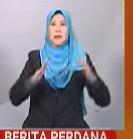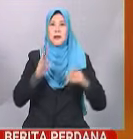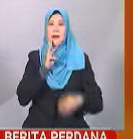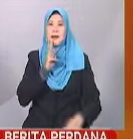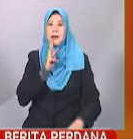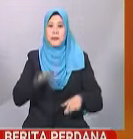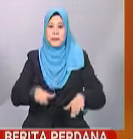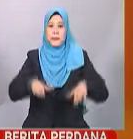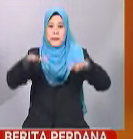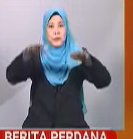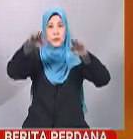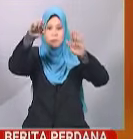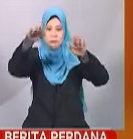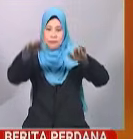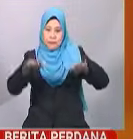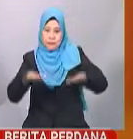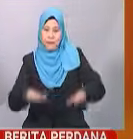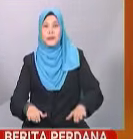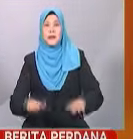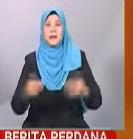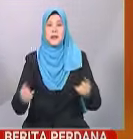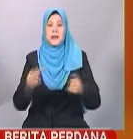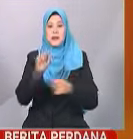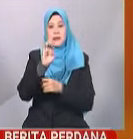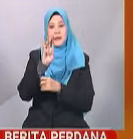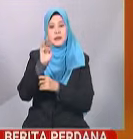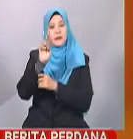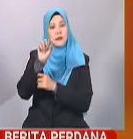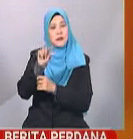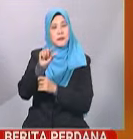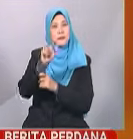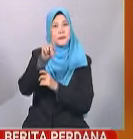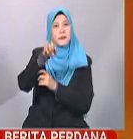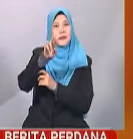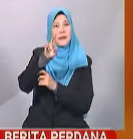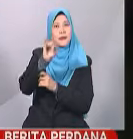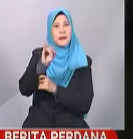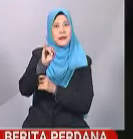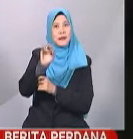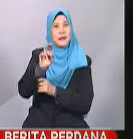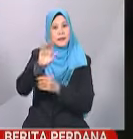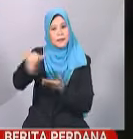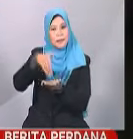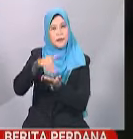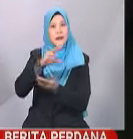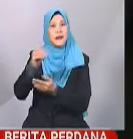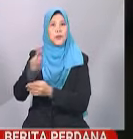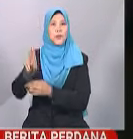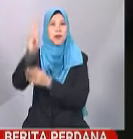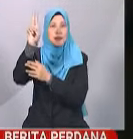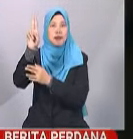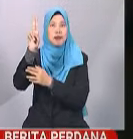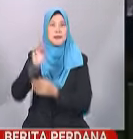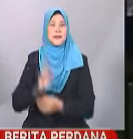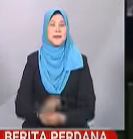surut sepenuhnya. Ia melibatkan kawasan di seberang Prai Tengah dan seberang Prai Utara.